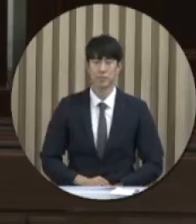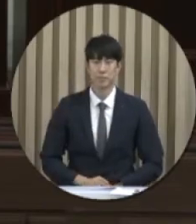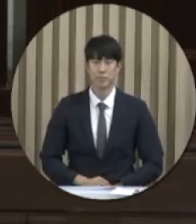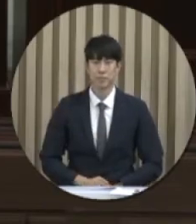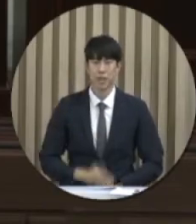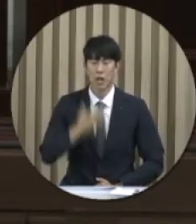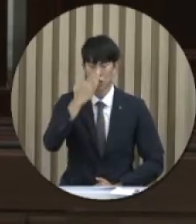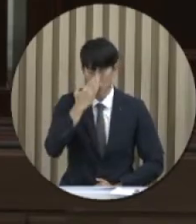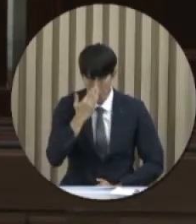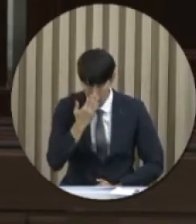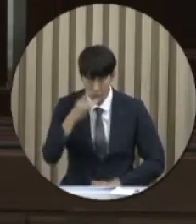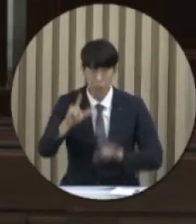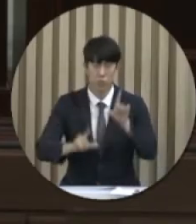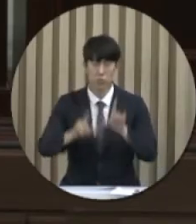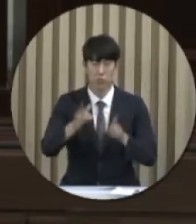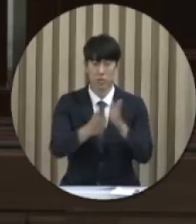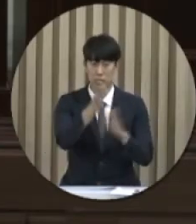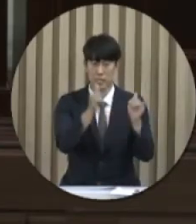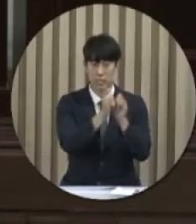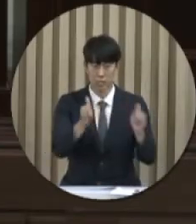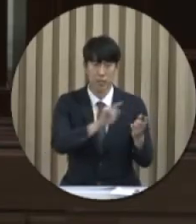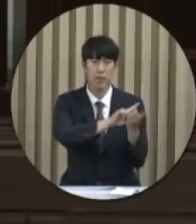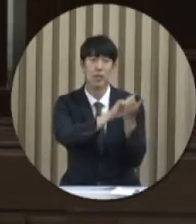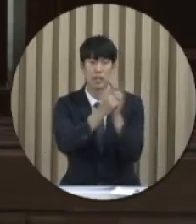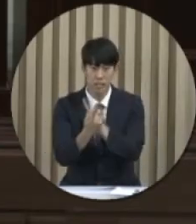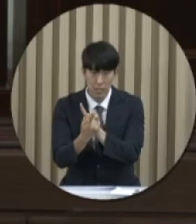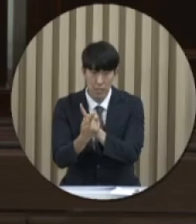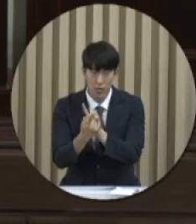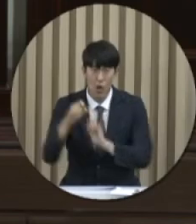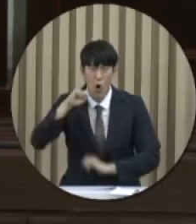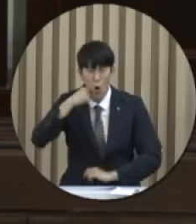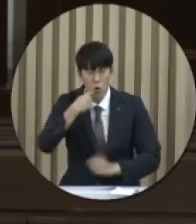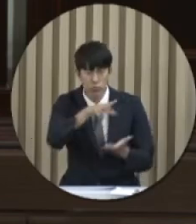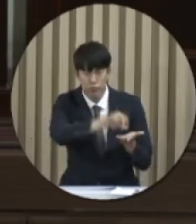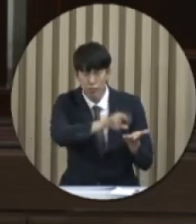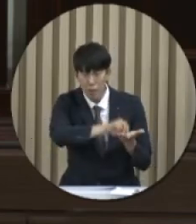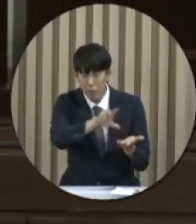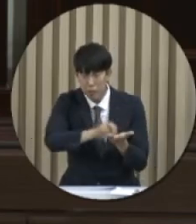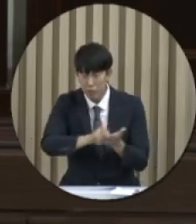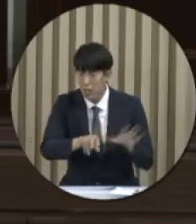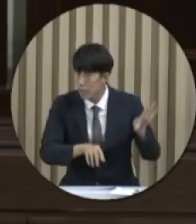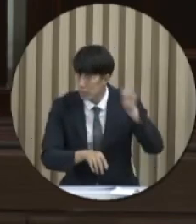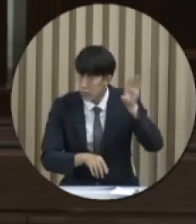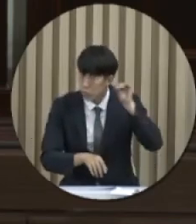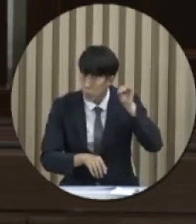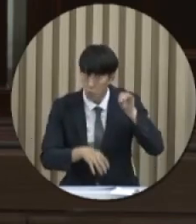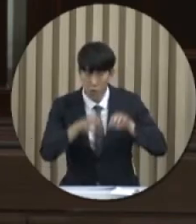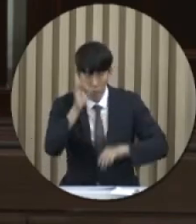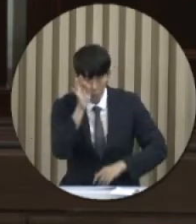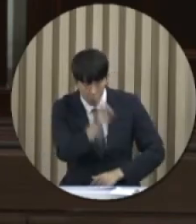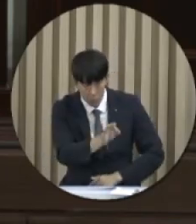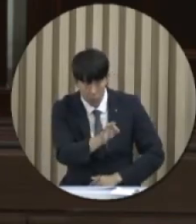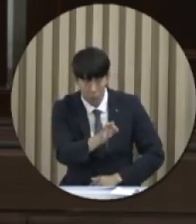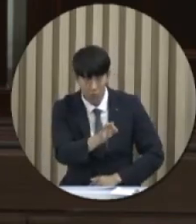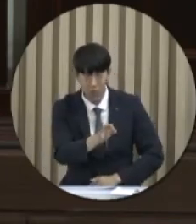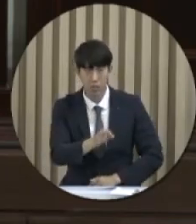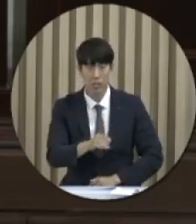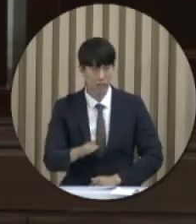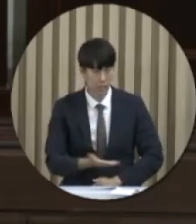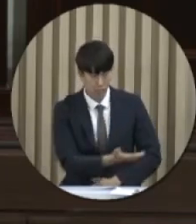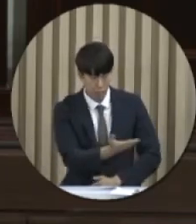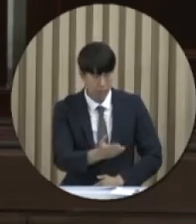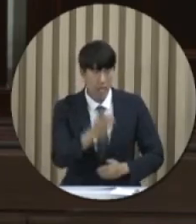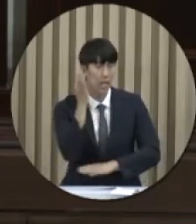낮은 자세로 시민을 대변해서 어려운 문제들을 듣고 보고 그들의